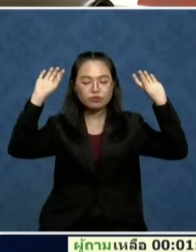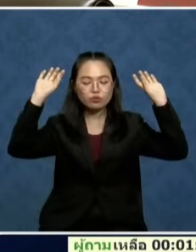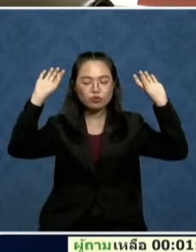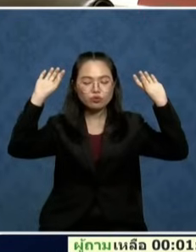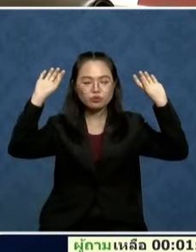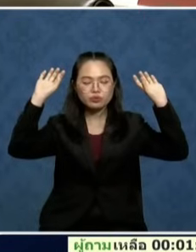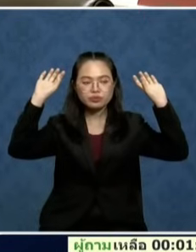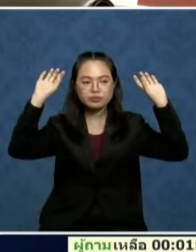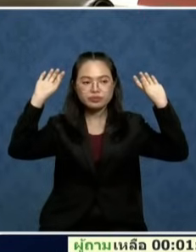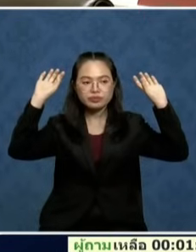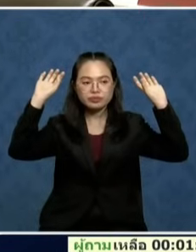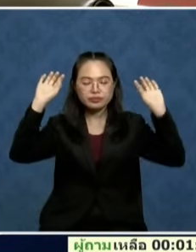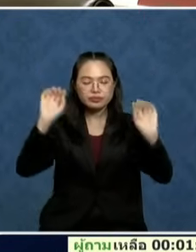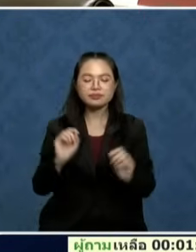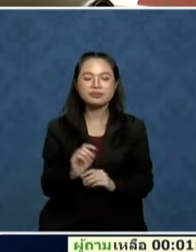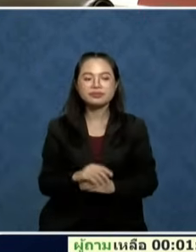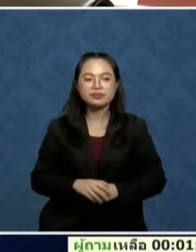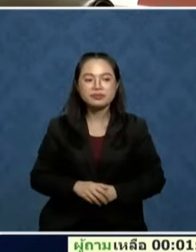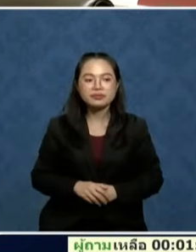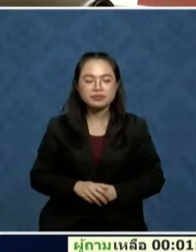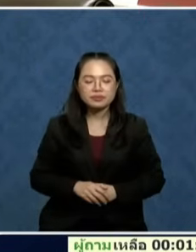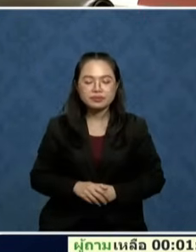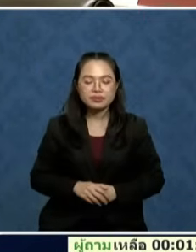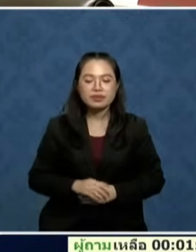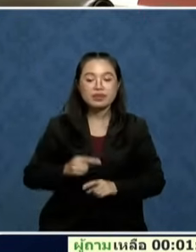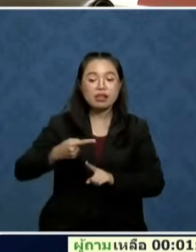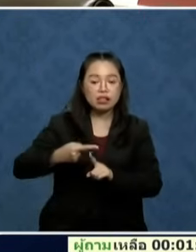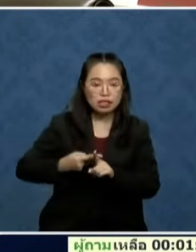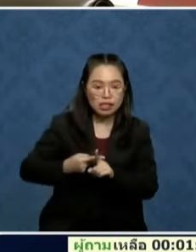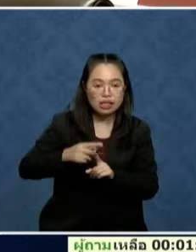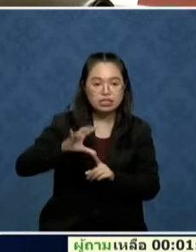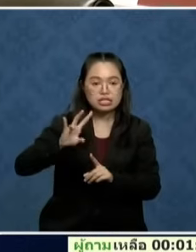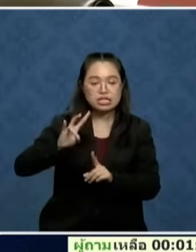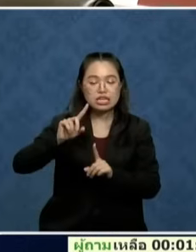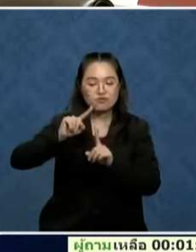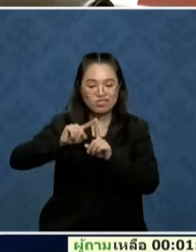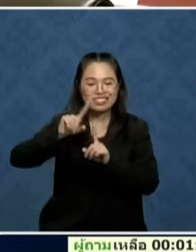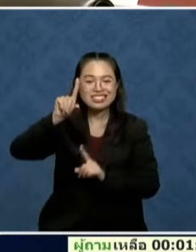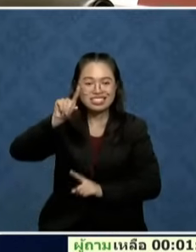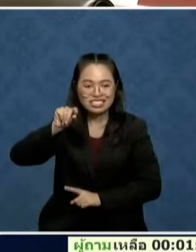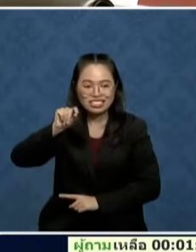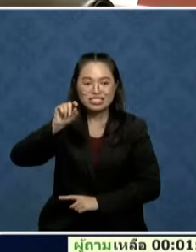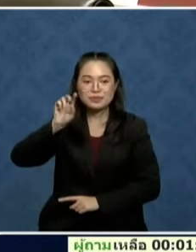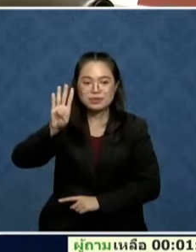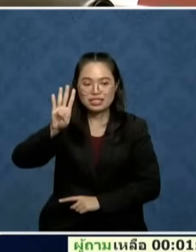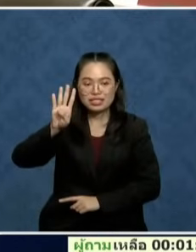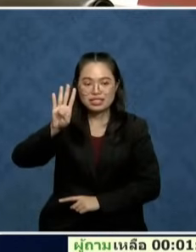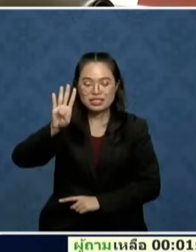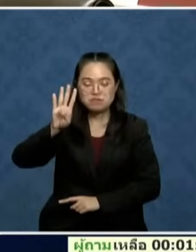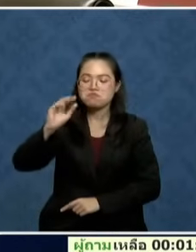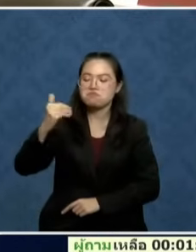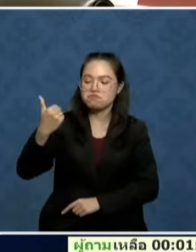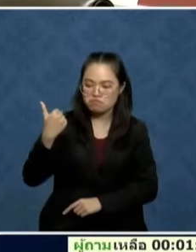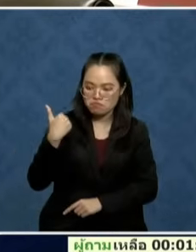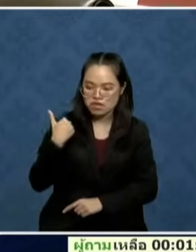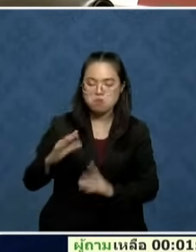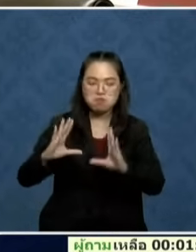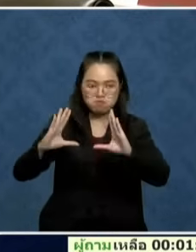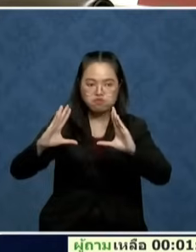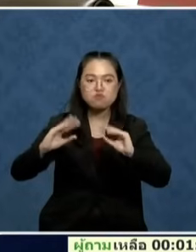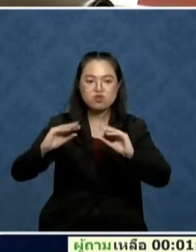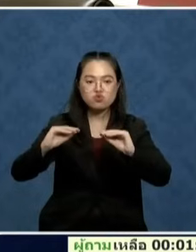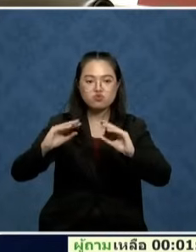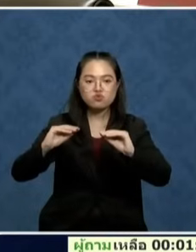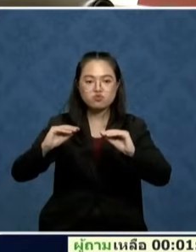ที่24ที่ผมเรียนไปแล้วนะครับว่าจะมีการประชุม